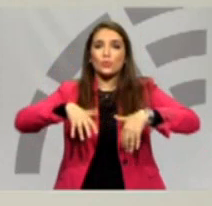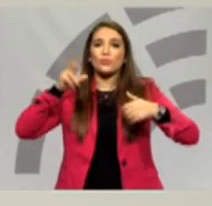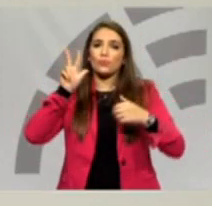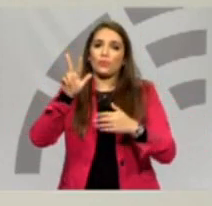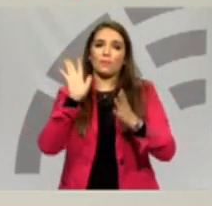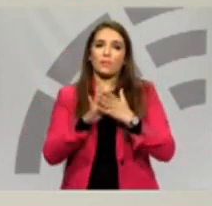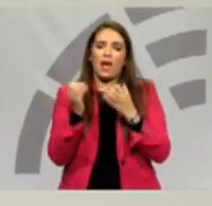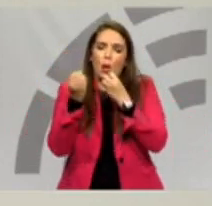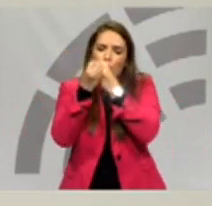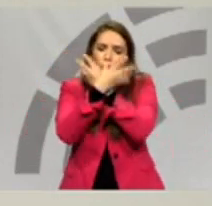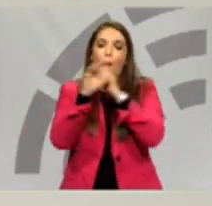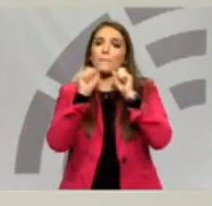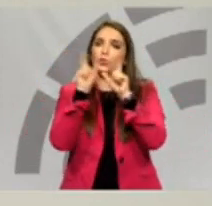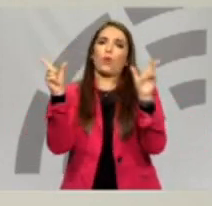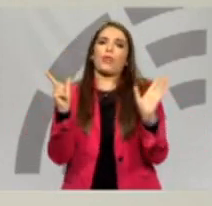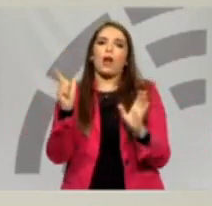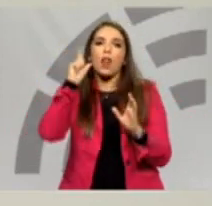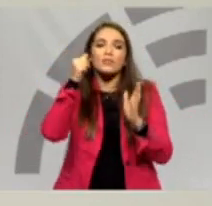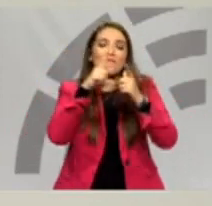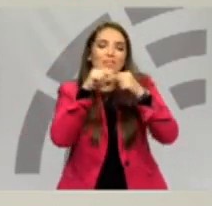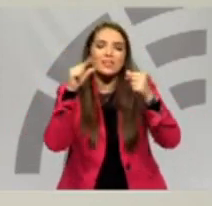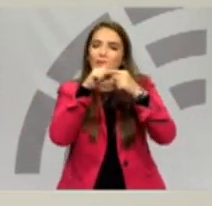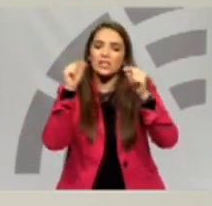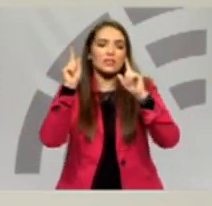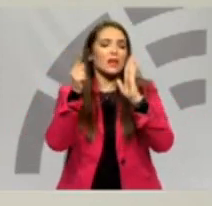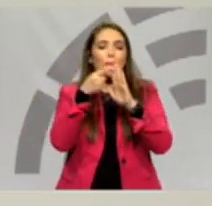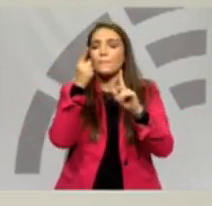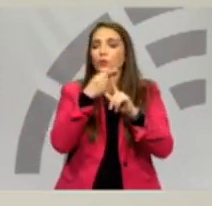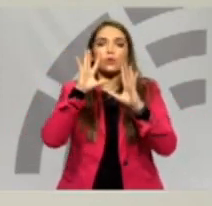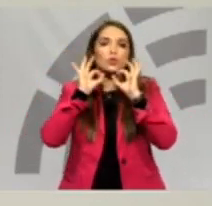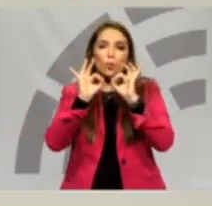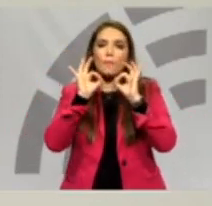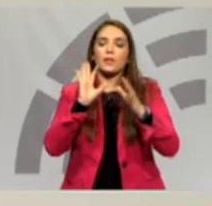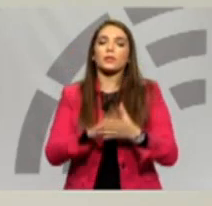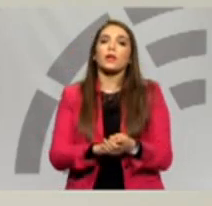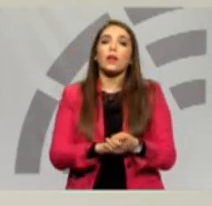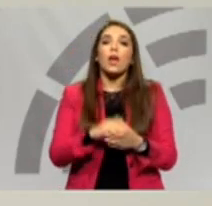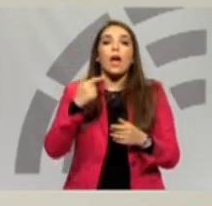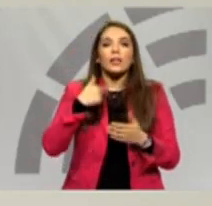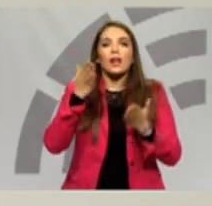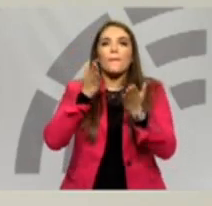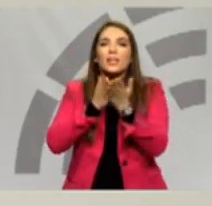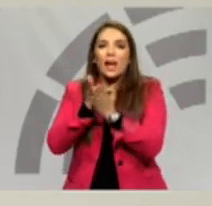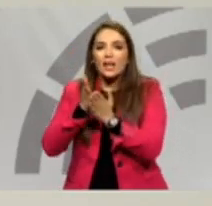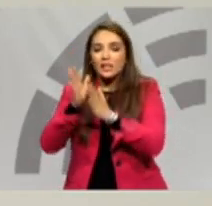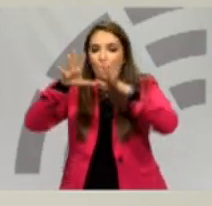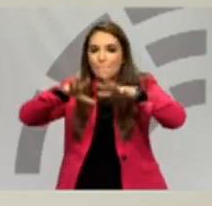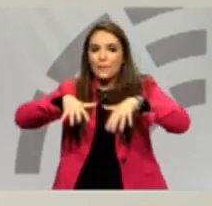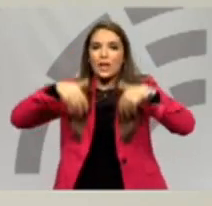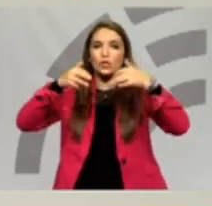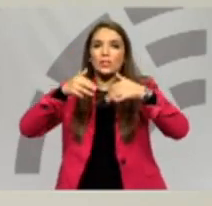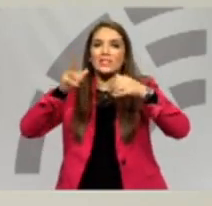النائب في النظام السياسي جديد واهميه البرلمان في المرح للقادمه نحب نتاكد على انه مجلس النواب